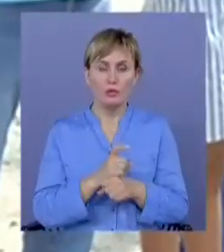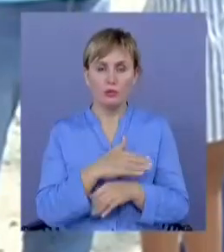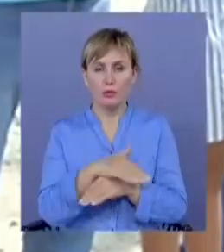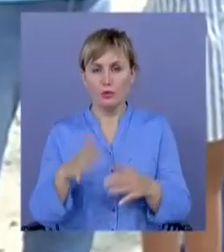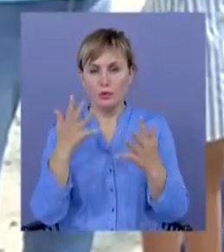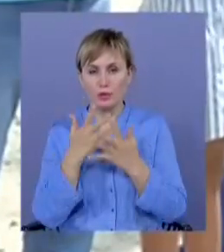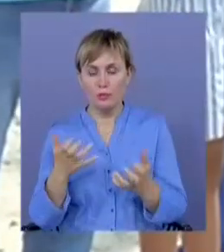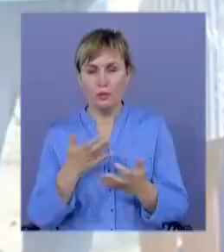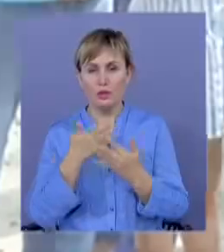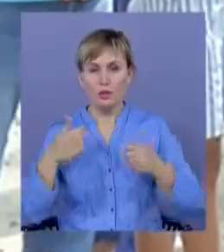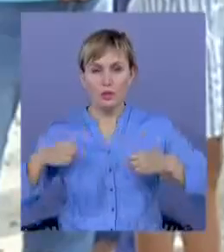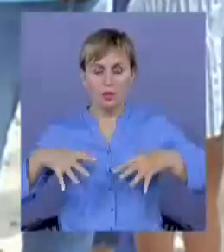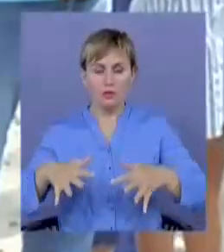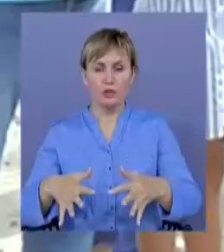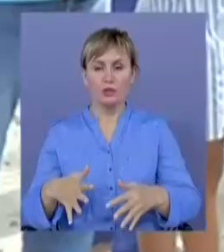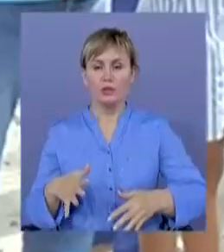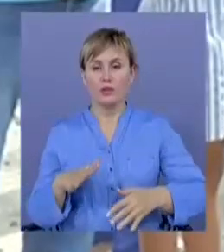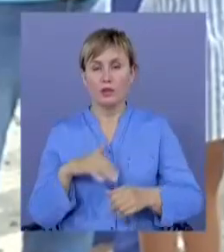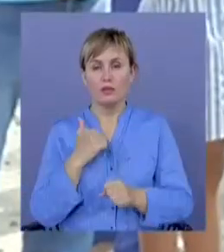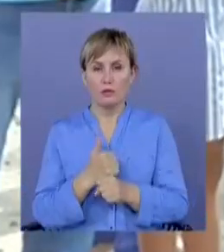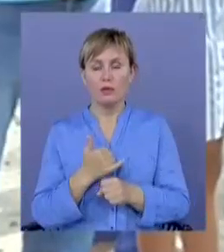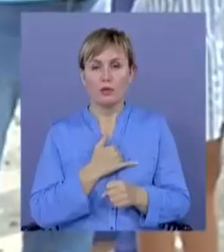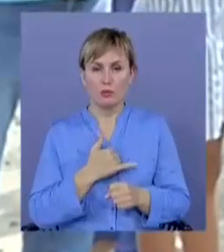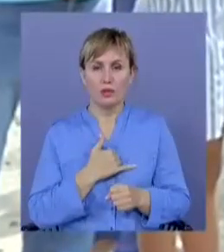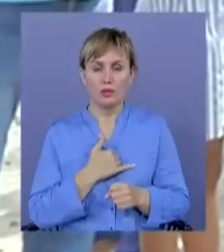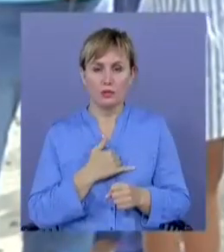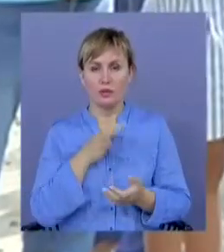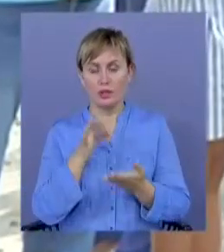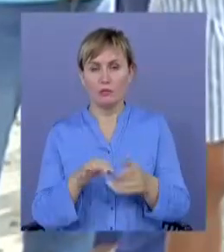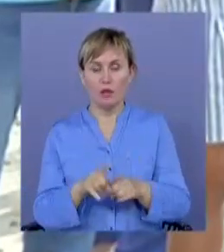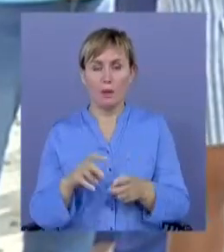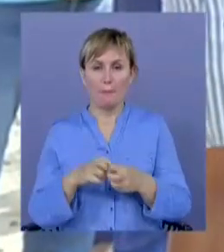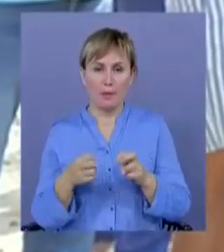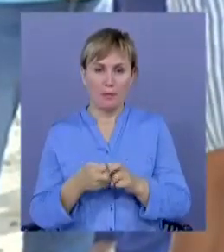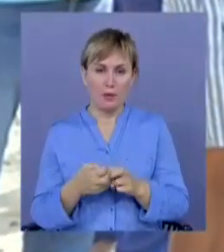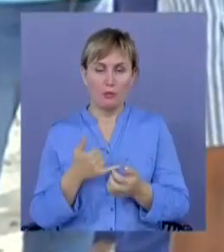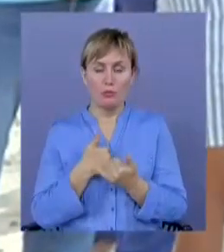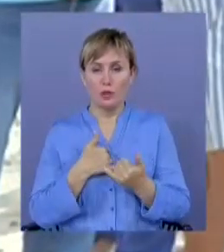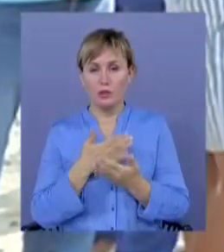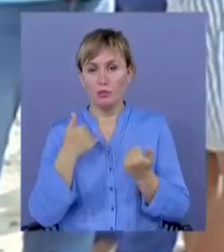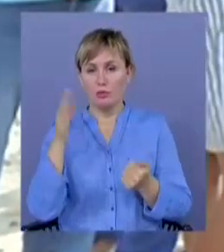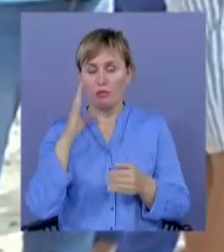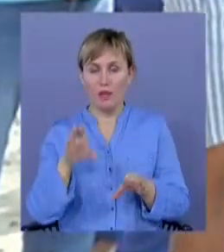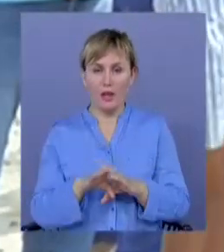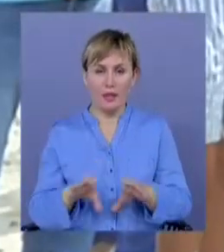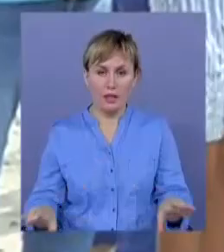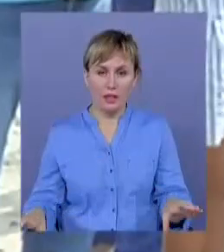темно, то есть нет освещения. Вот. Но основная все-таки у нас, вот, скажем так, проблема. У нас нет водоснабжения,